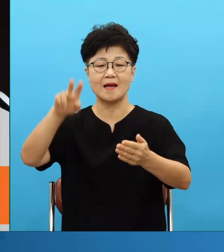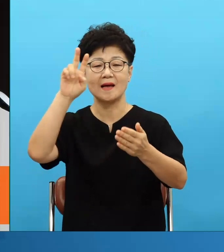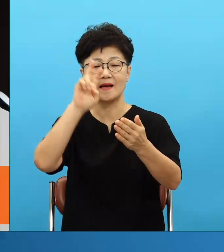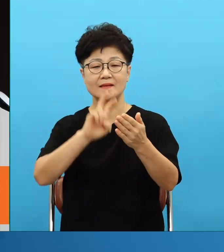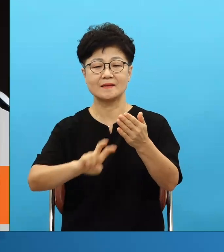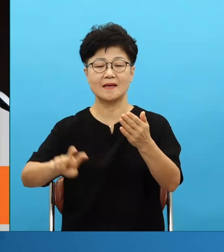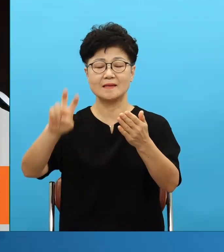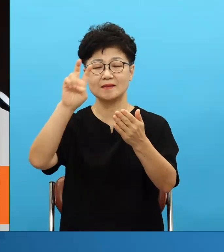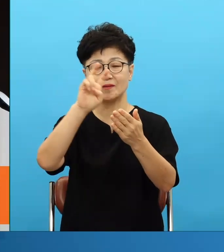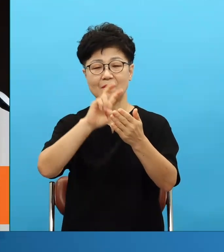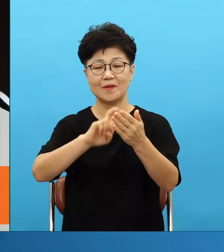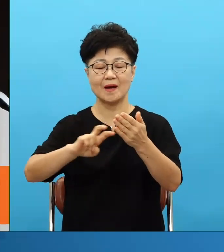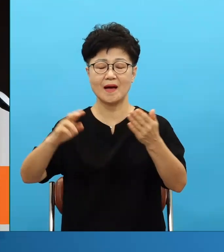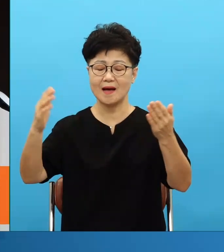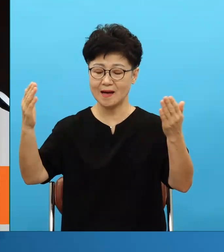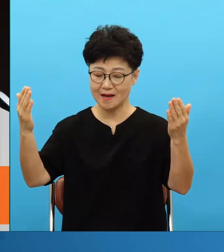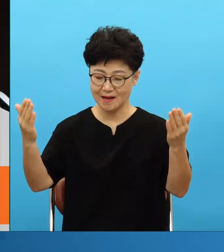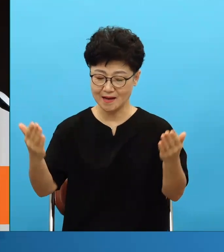강림하사